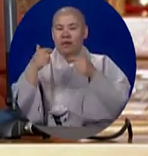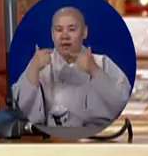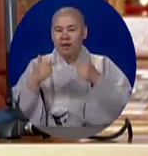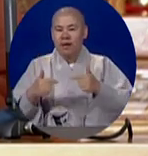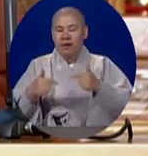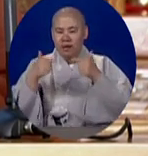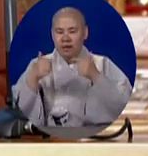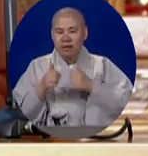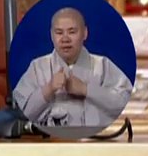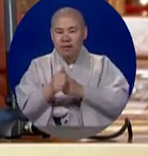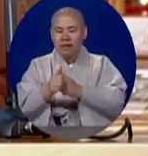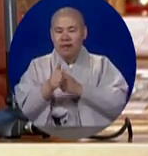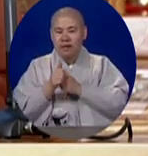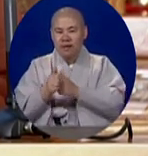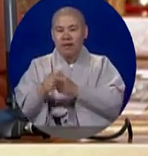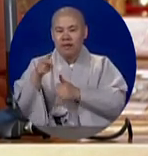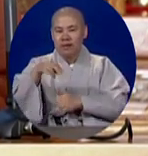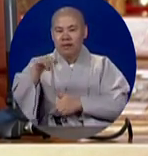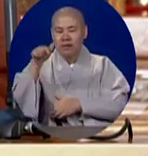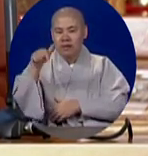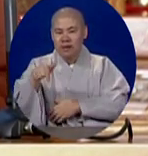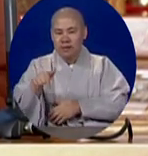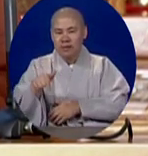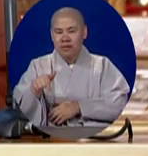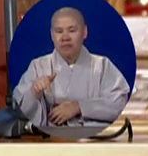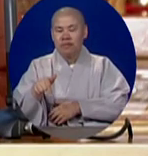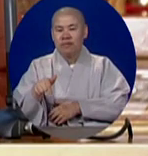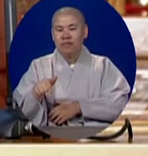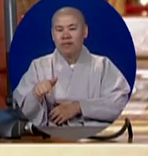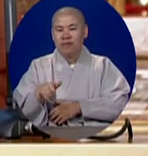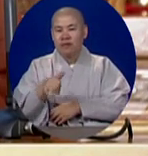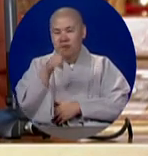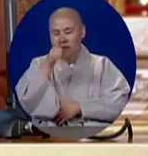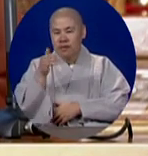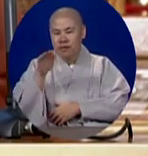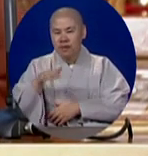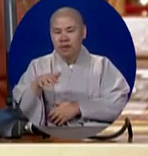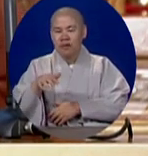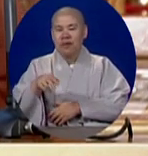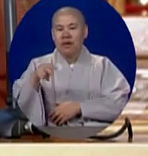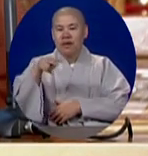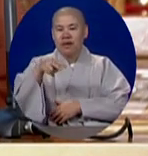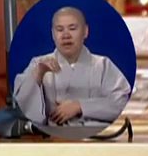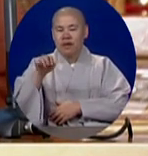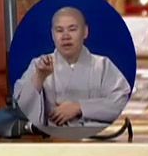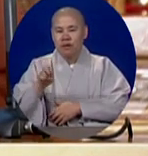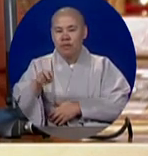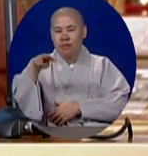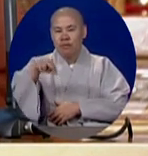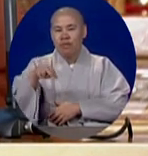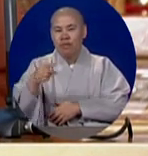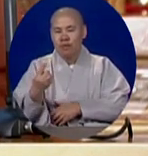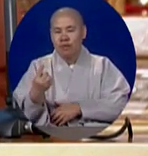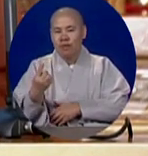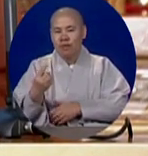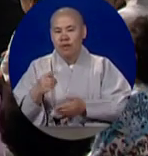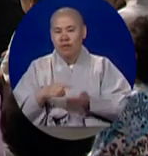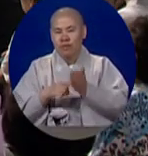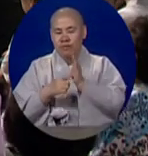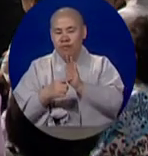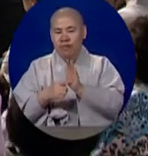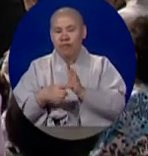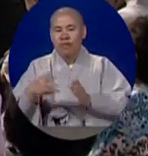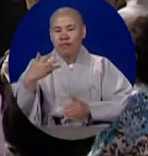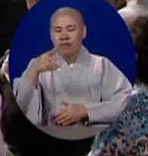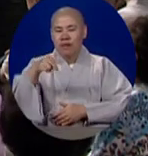항상 따라다니는 식이 있는데 이걸 심소라고 그럽니다. 이제